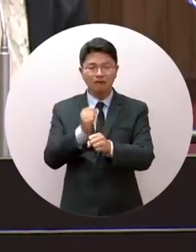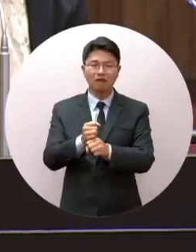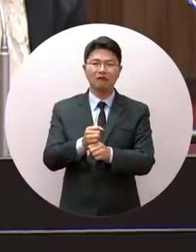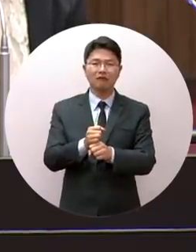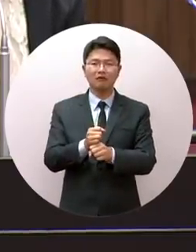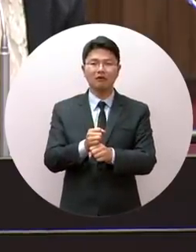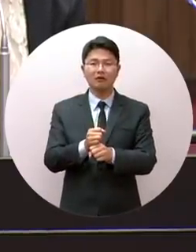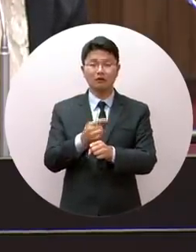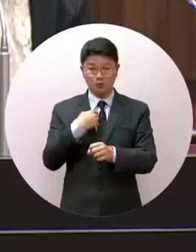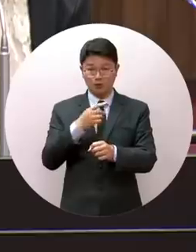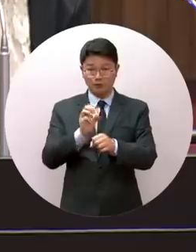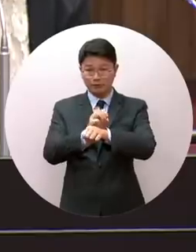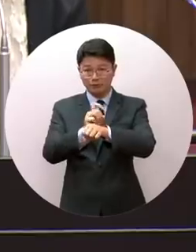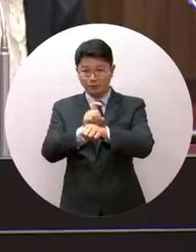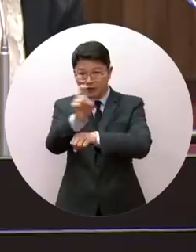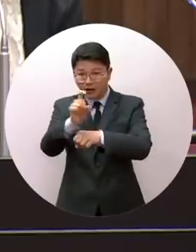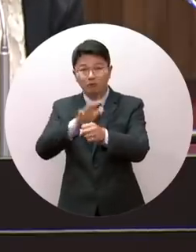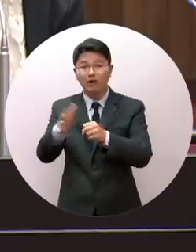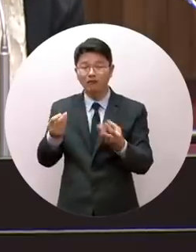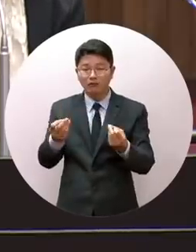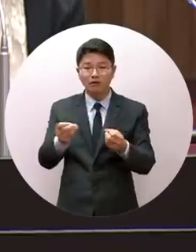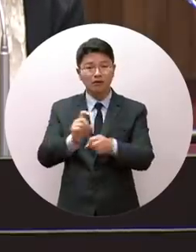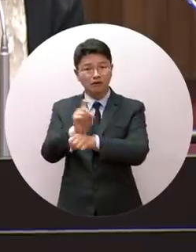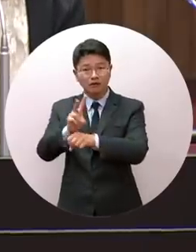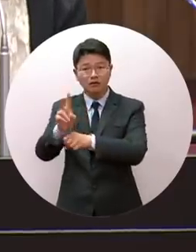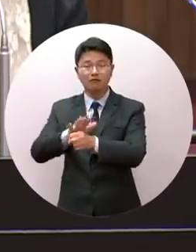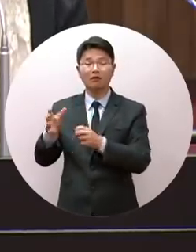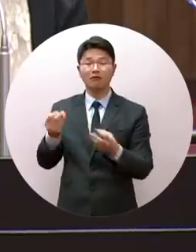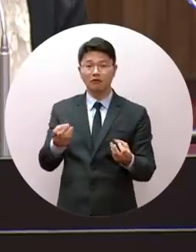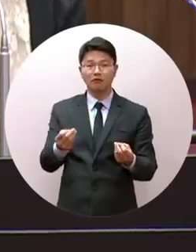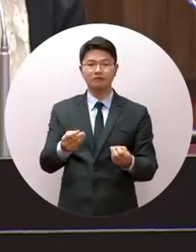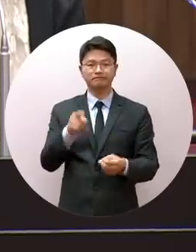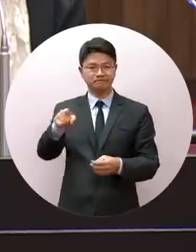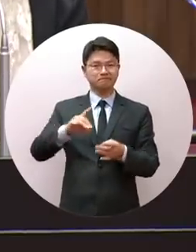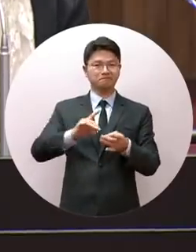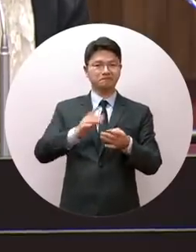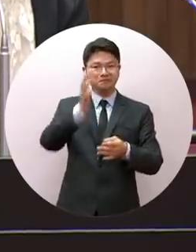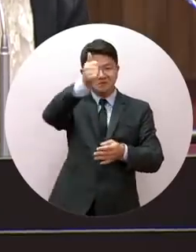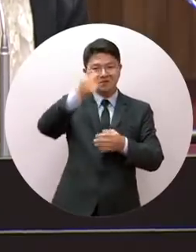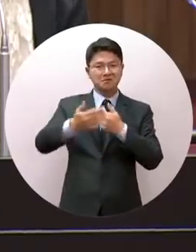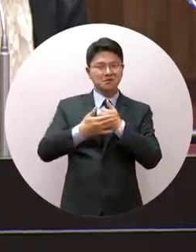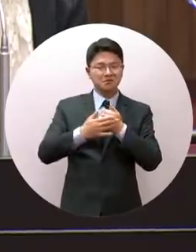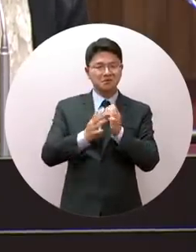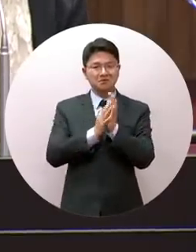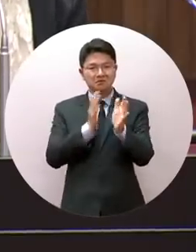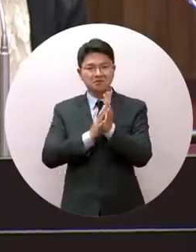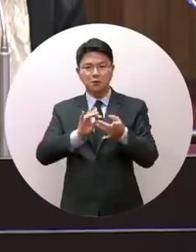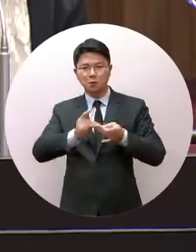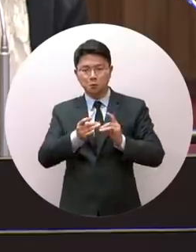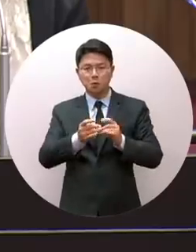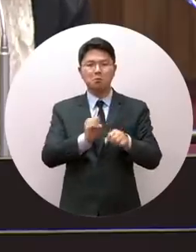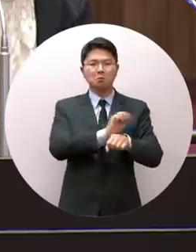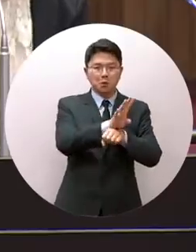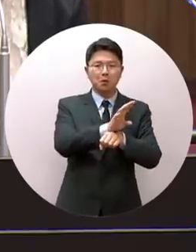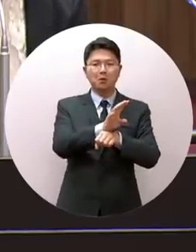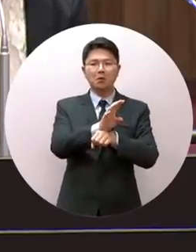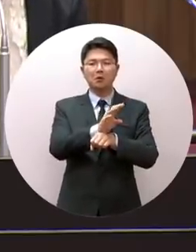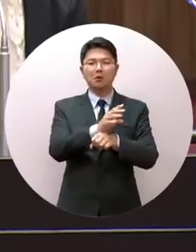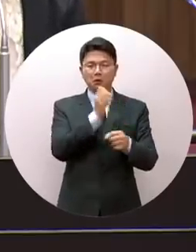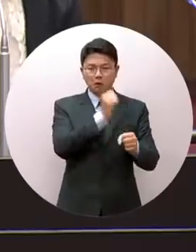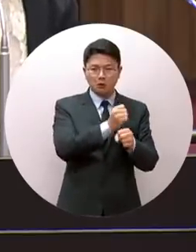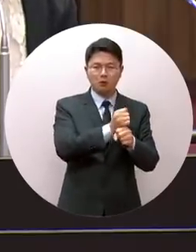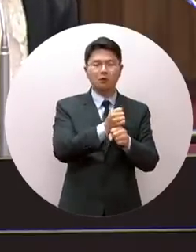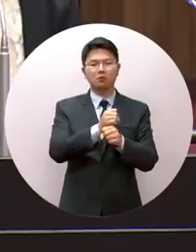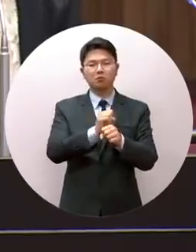好啊，你不上到十个小时，我不上到十二个小时，好啊，我以后我就给你排班表的，好，你四点钟，好，你休一届四点钟，你看你变哪